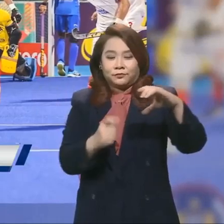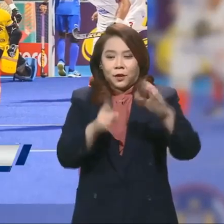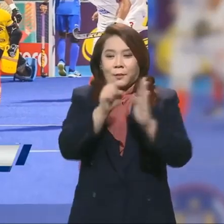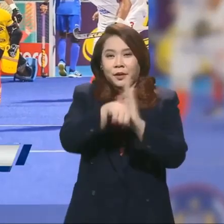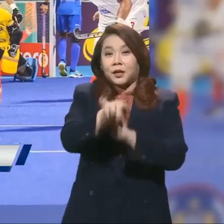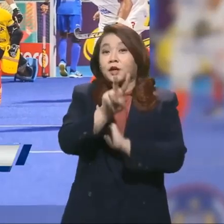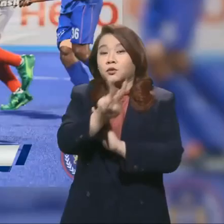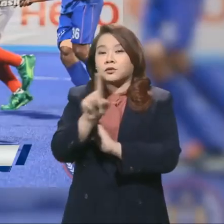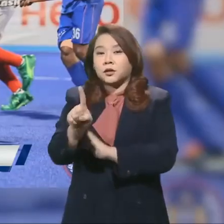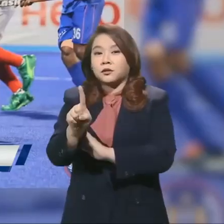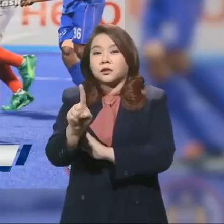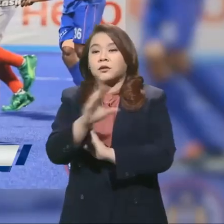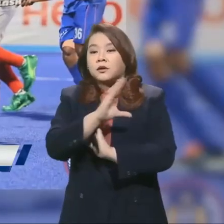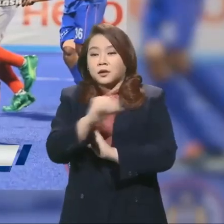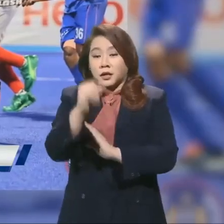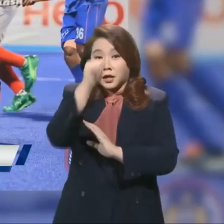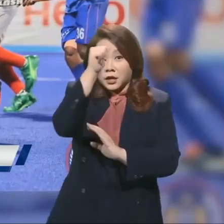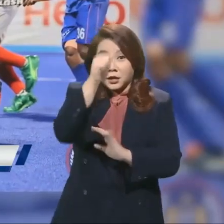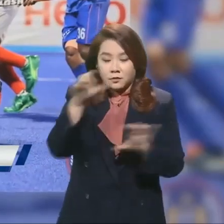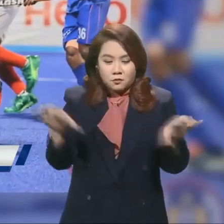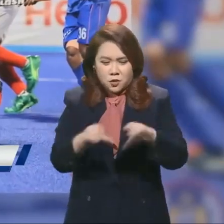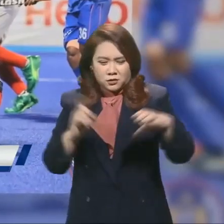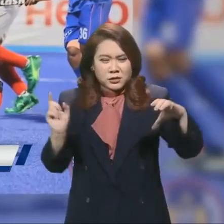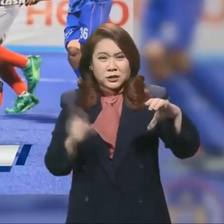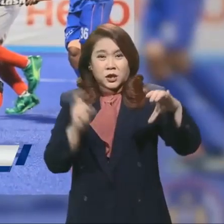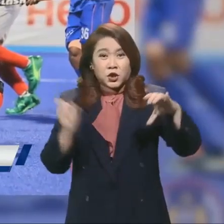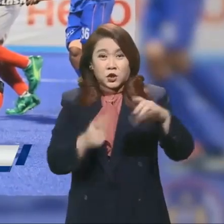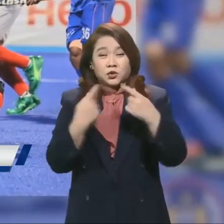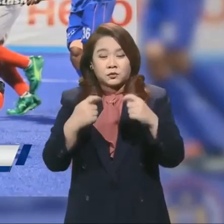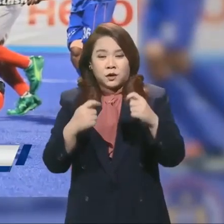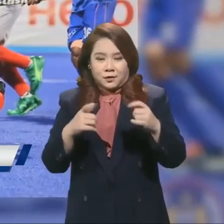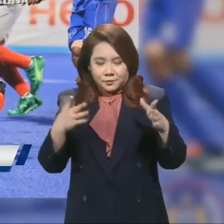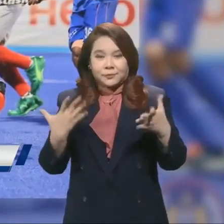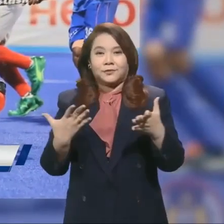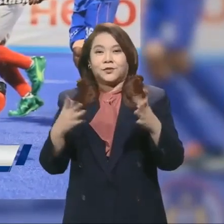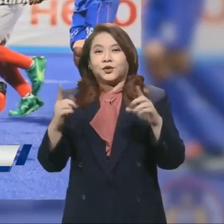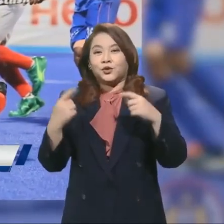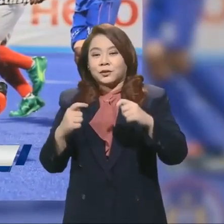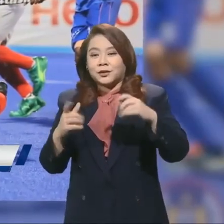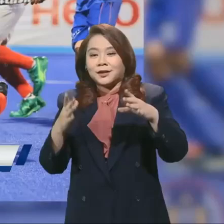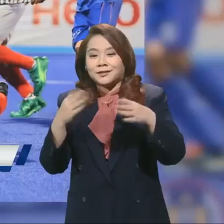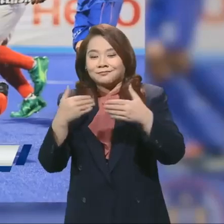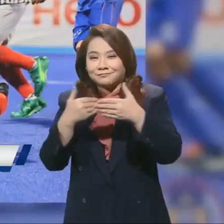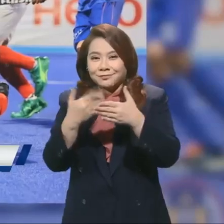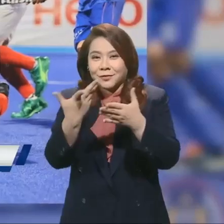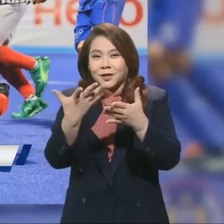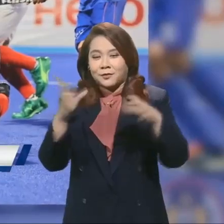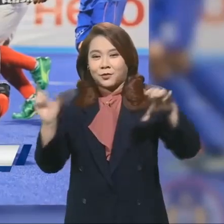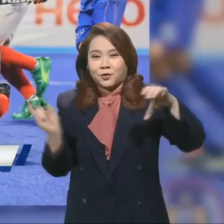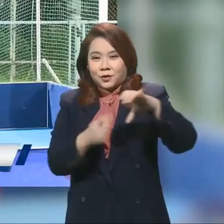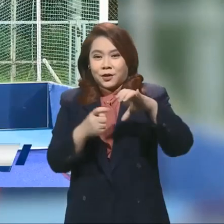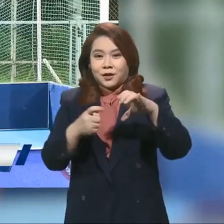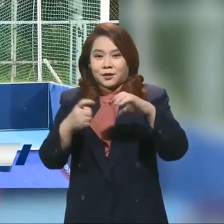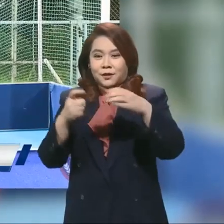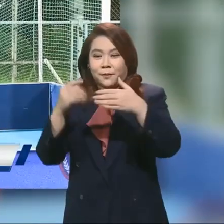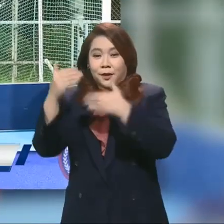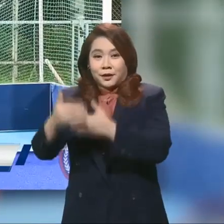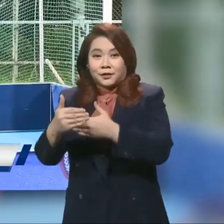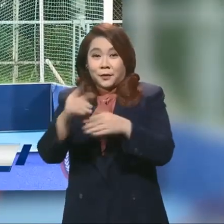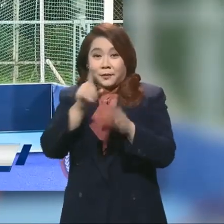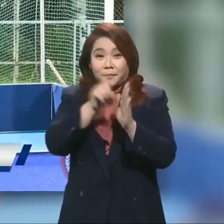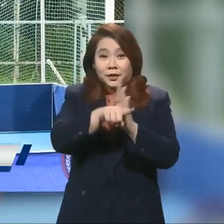minit ke-21. India yang melakukan serangan bertali arus berjaya merapatkan jurang gol menerusi pukulan sudut penalti pada